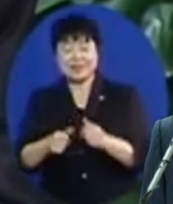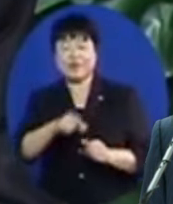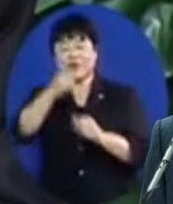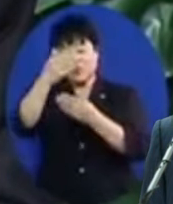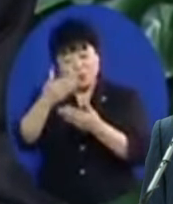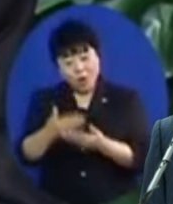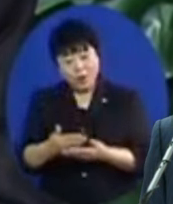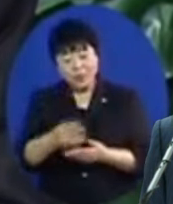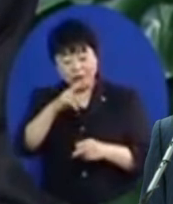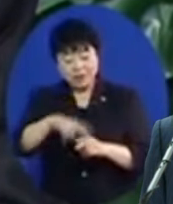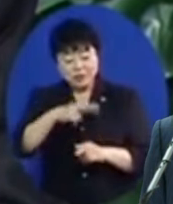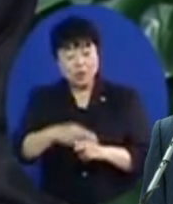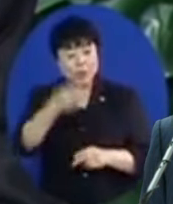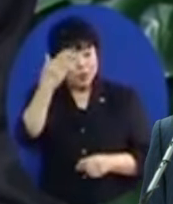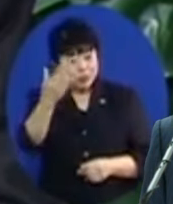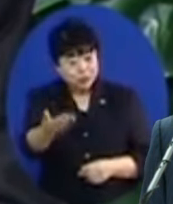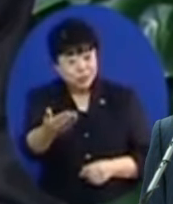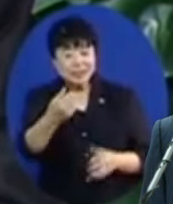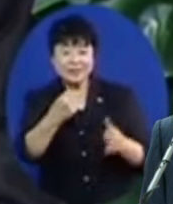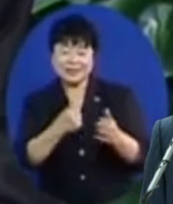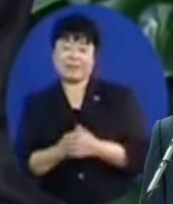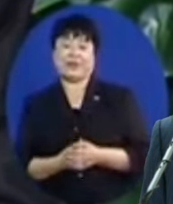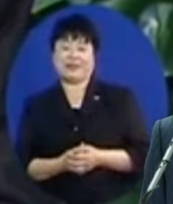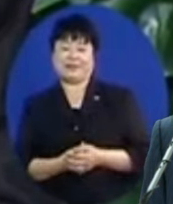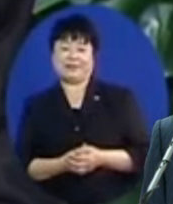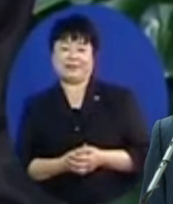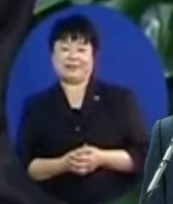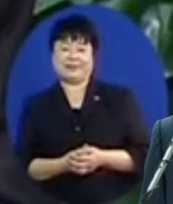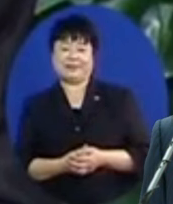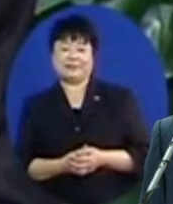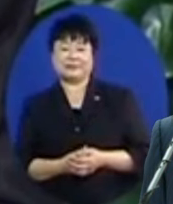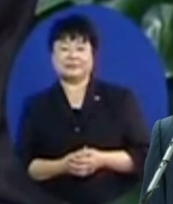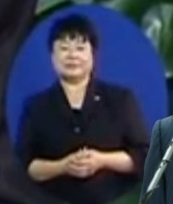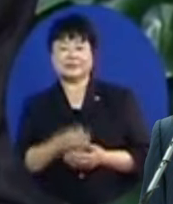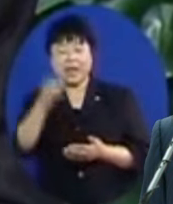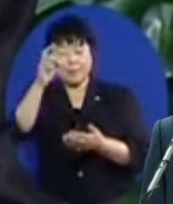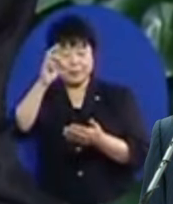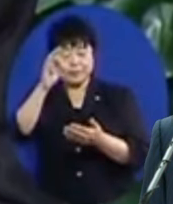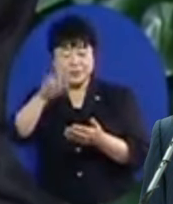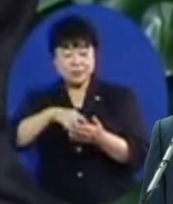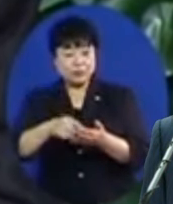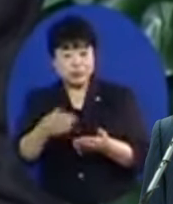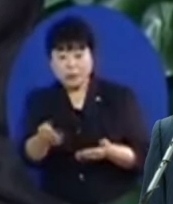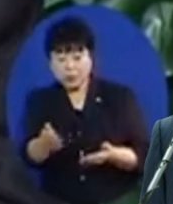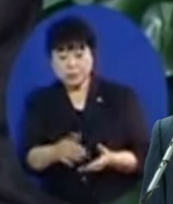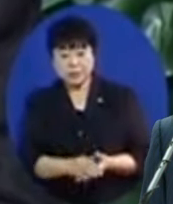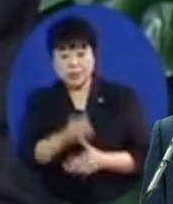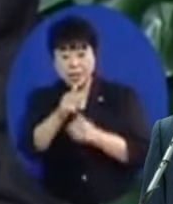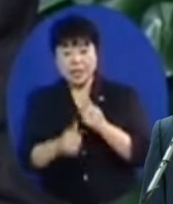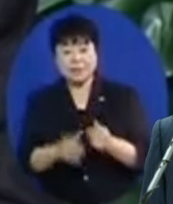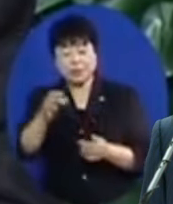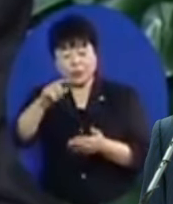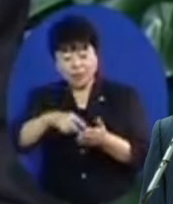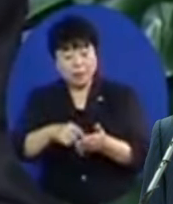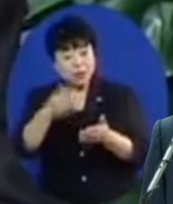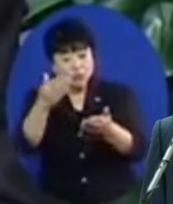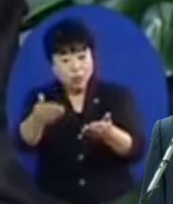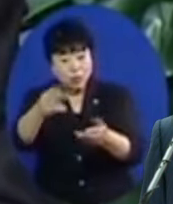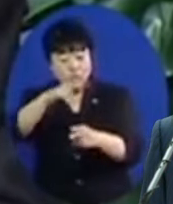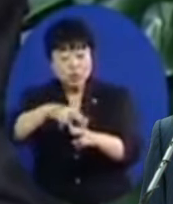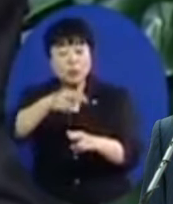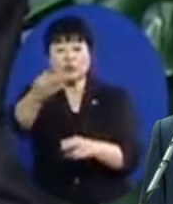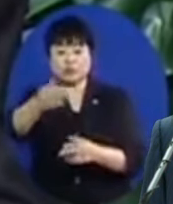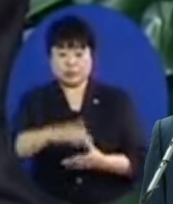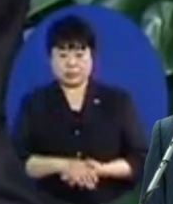구원을 우리에게 선물로 주셨기 때문에 우리에게 값을 지불하라고 말하지 않습니다. 하나님이 값을 다 지불하고 우리에게 그냥 선물로 주신